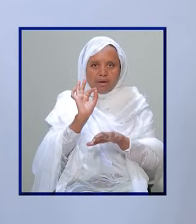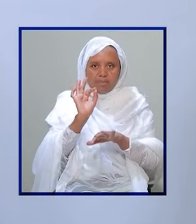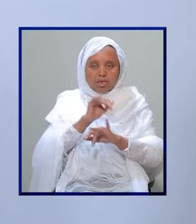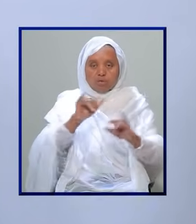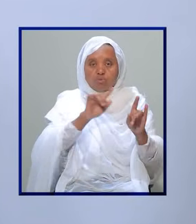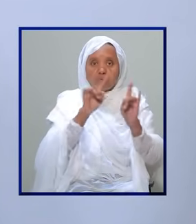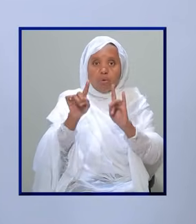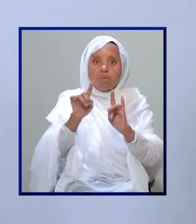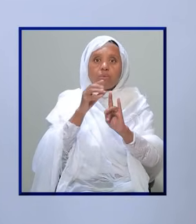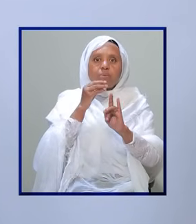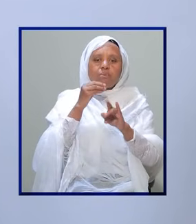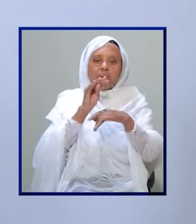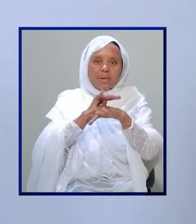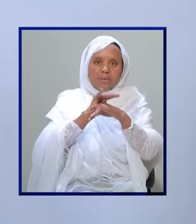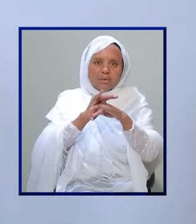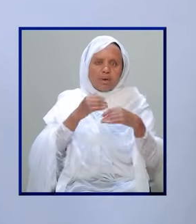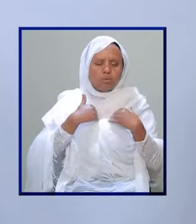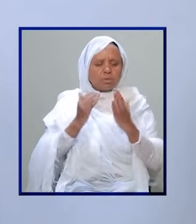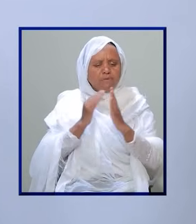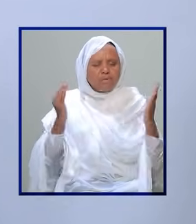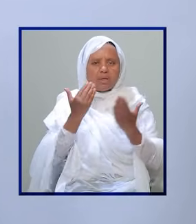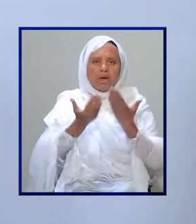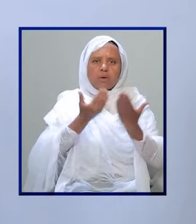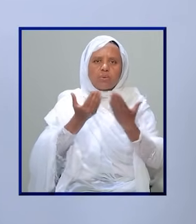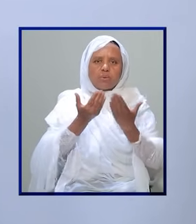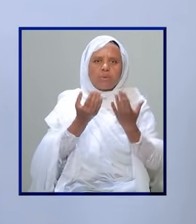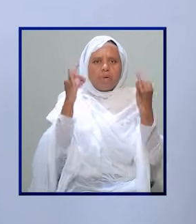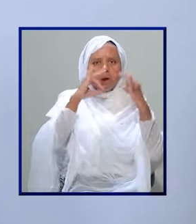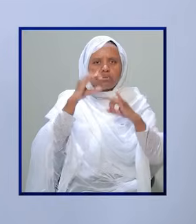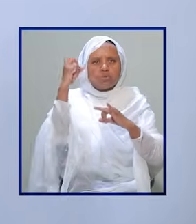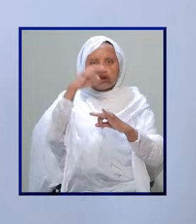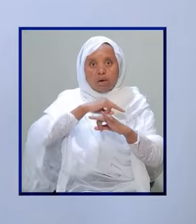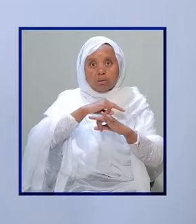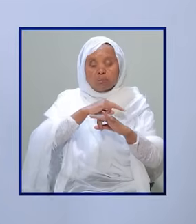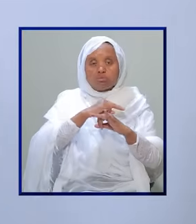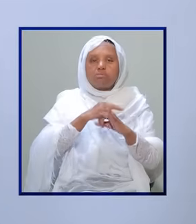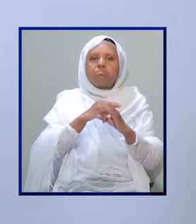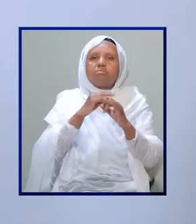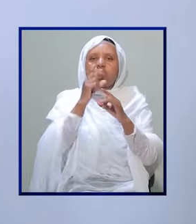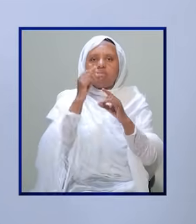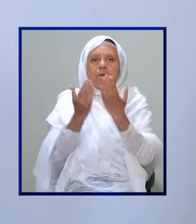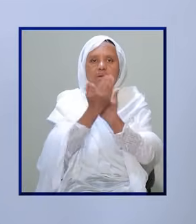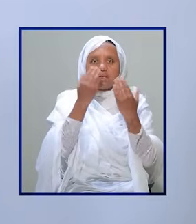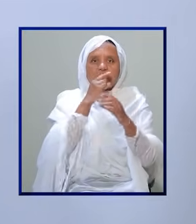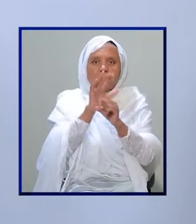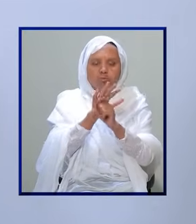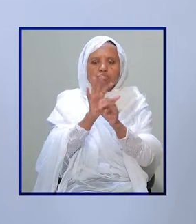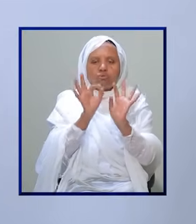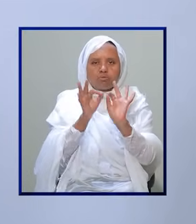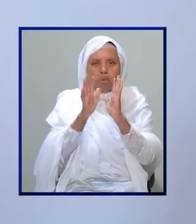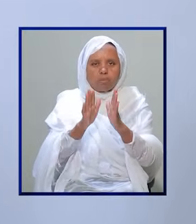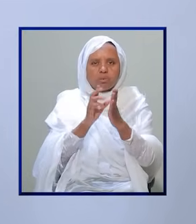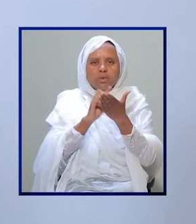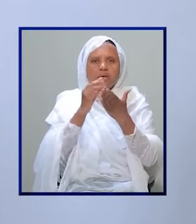የምናገኝበት፣ እንዲሁም ደግሞ በቤተ መቅደስ ውስጥ ያለውን ሰፊ አገልግሎት በሌሊቱ ሰዓታቱን በነግህ ኪዳኑን እንዲሁም ደግሞ